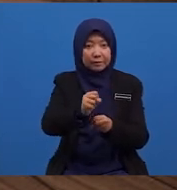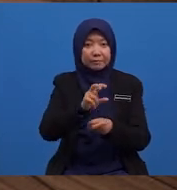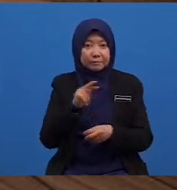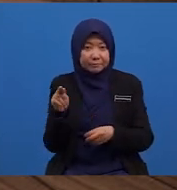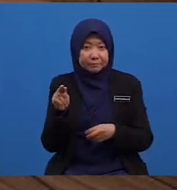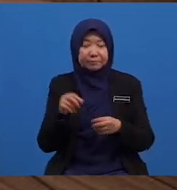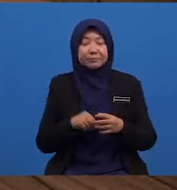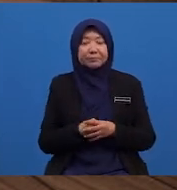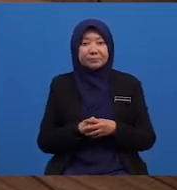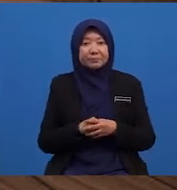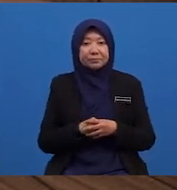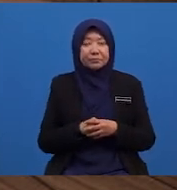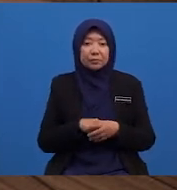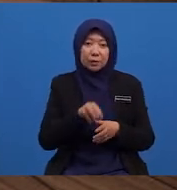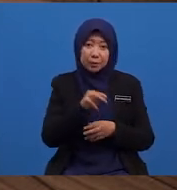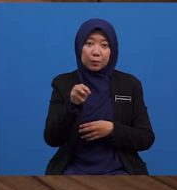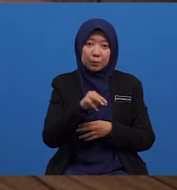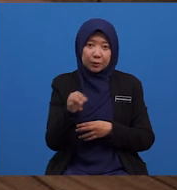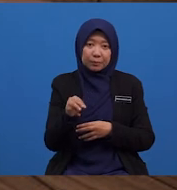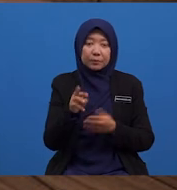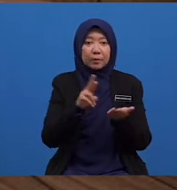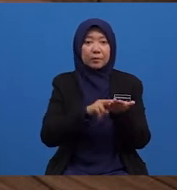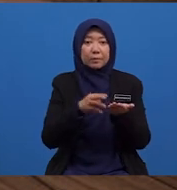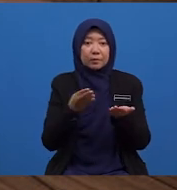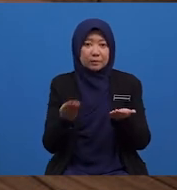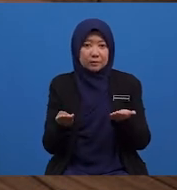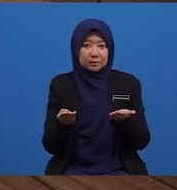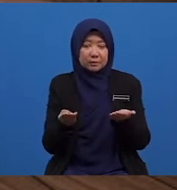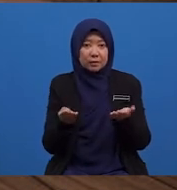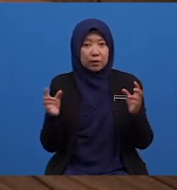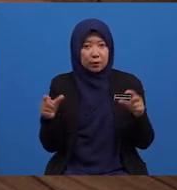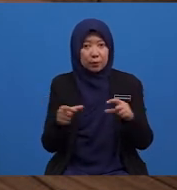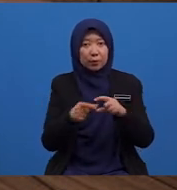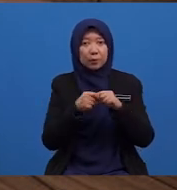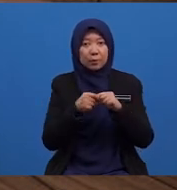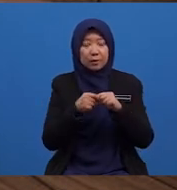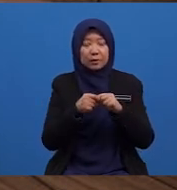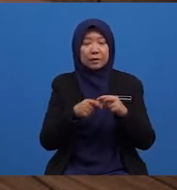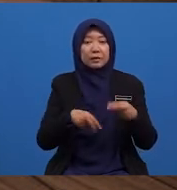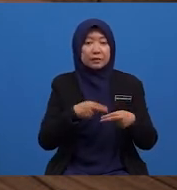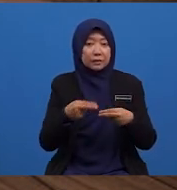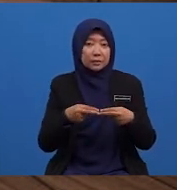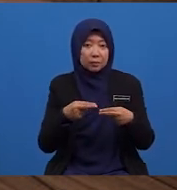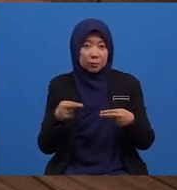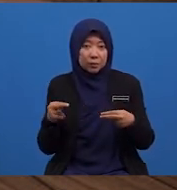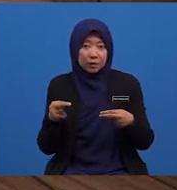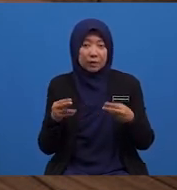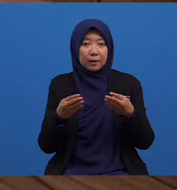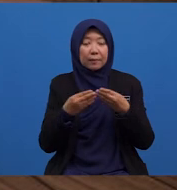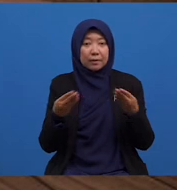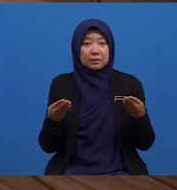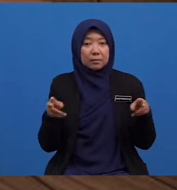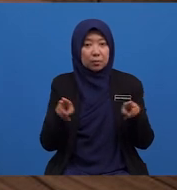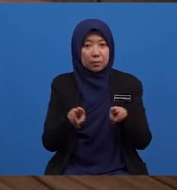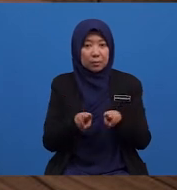sindiran. Murid-murid, peribahasa merupakan rangkuman, simpulan bahasa,